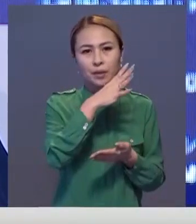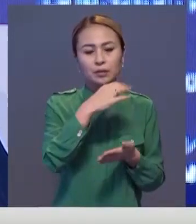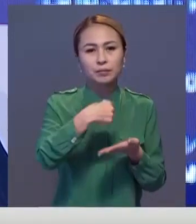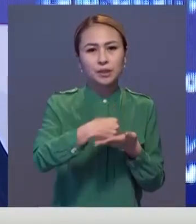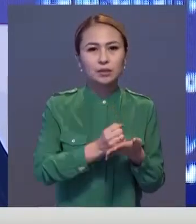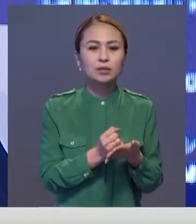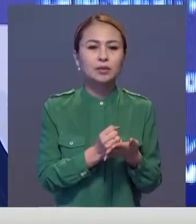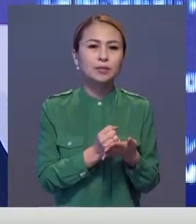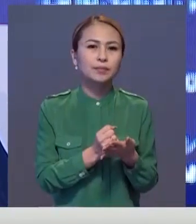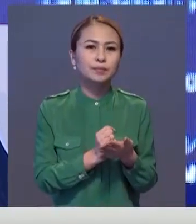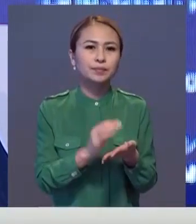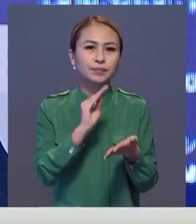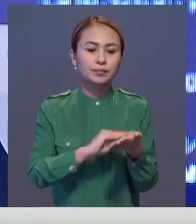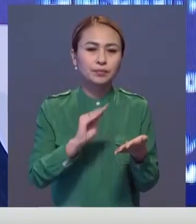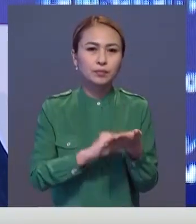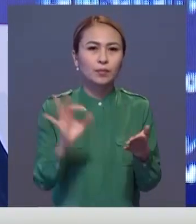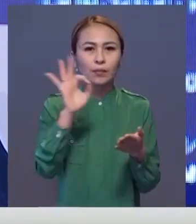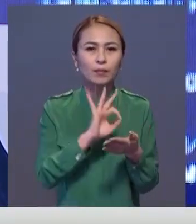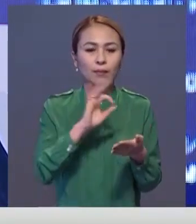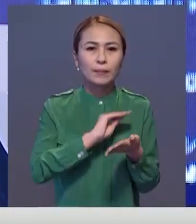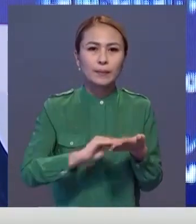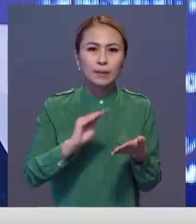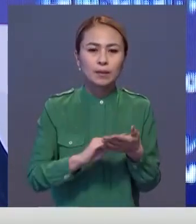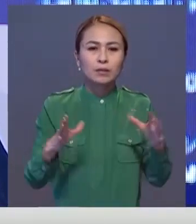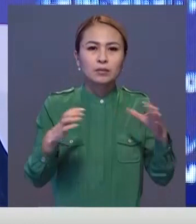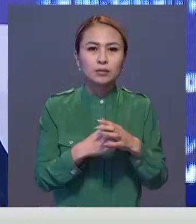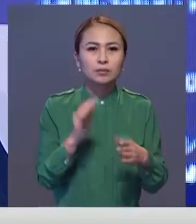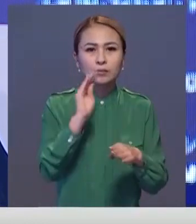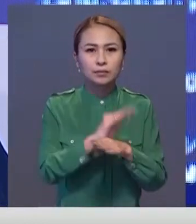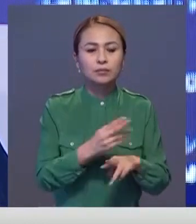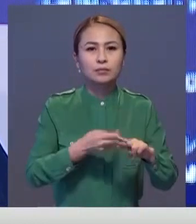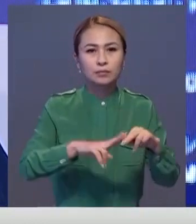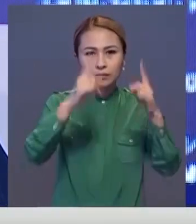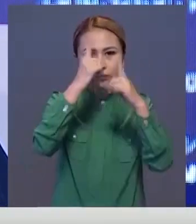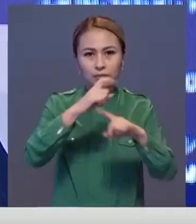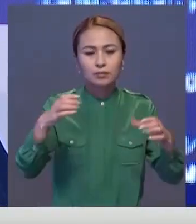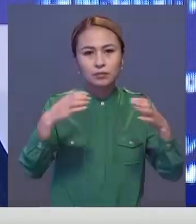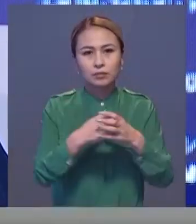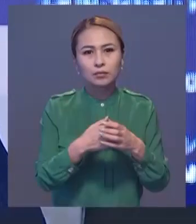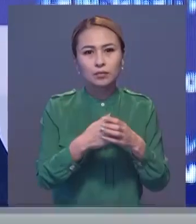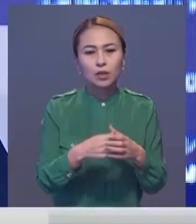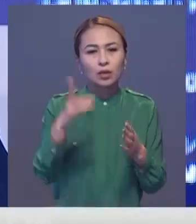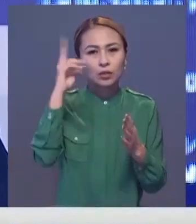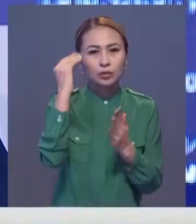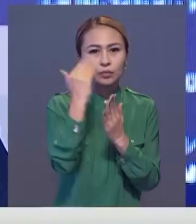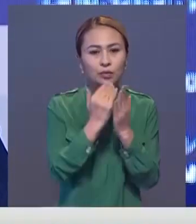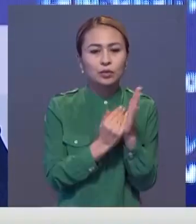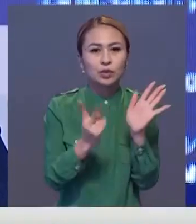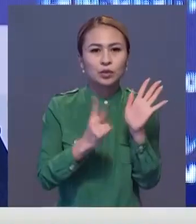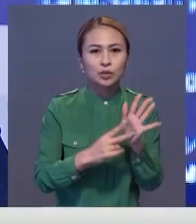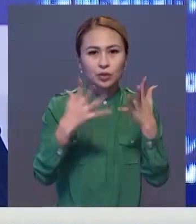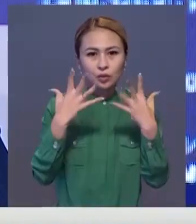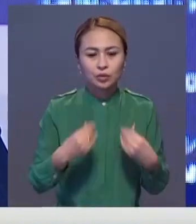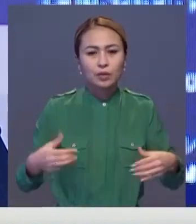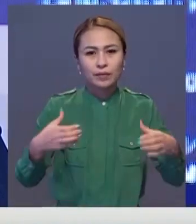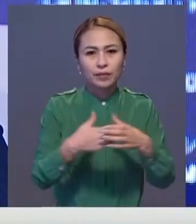бекітіледі. Жазбаша сауалнама парағы жазбаша сауалнама жарияланған күннен бастап күнтізбелік 7 күн ішінде әрбір